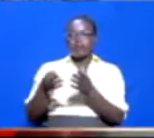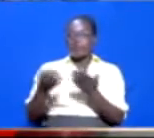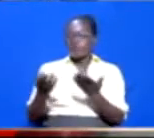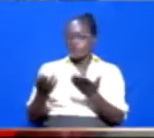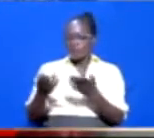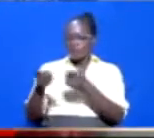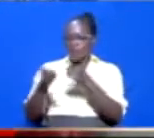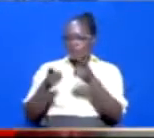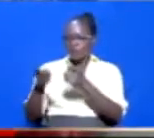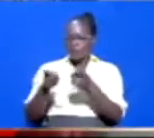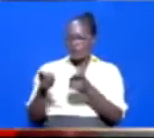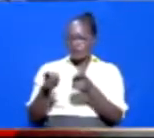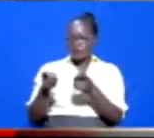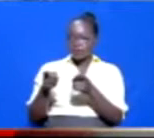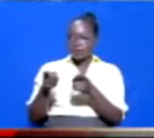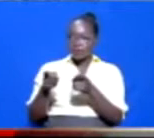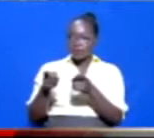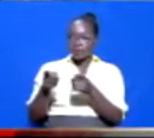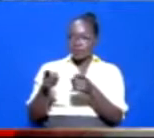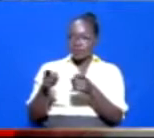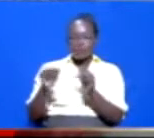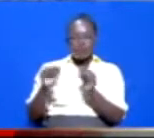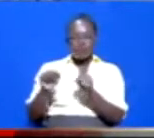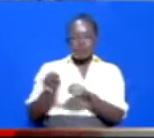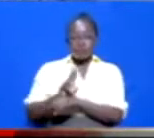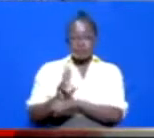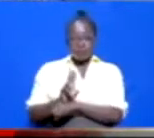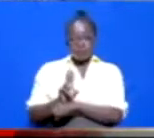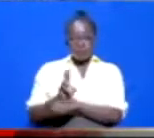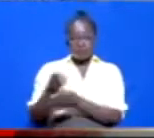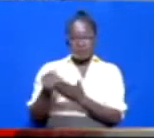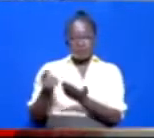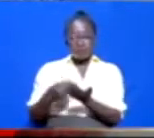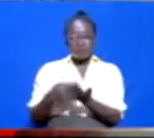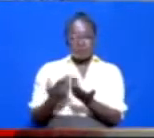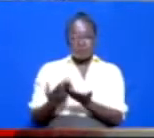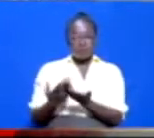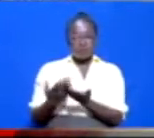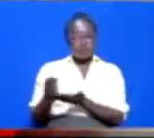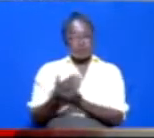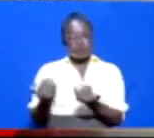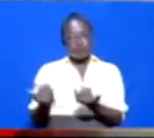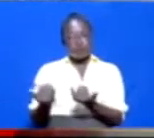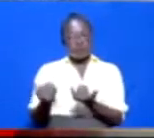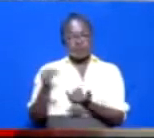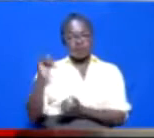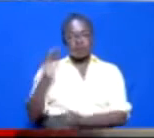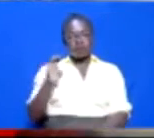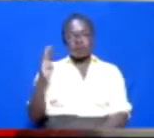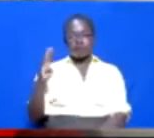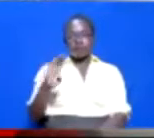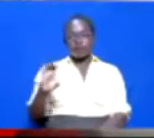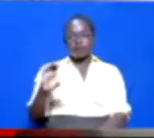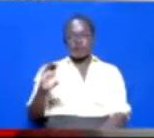wakati anasimamia kiti fulani, hiyo pia kulikuwa na vitu fulani IEBC ilikuwa inatakikana